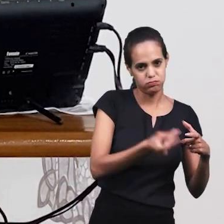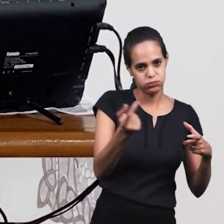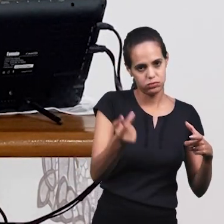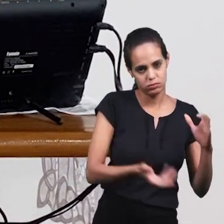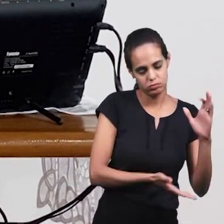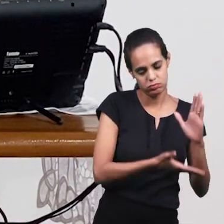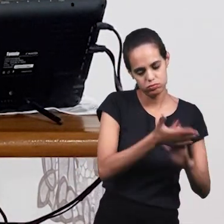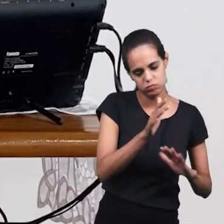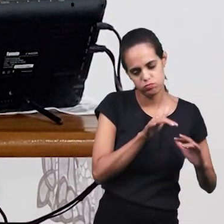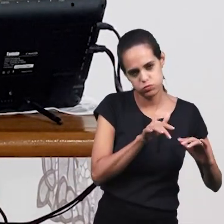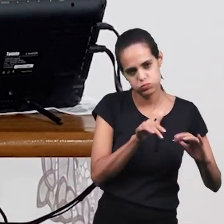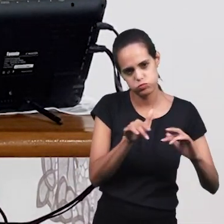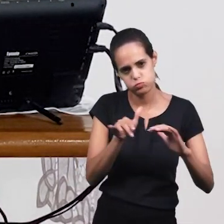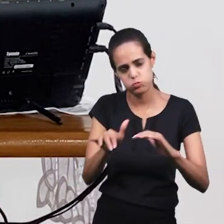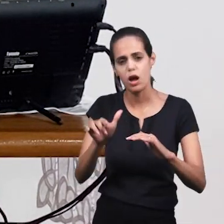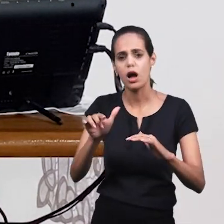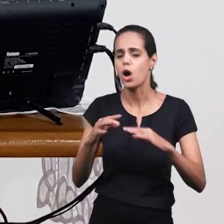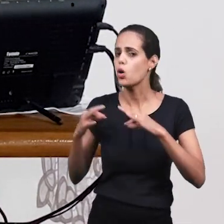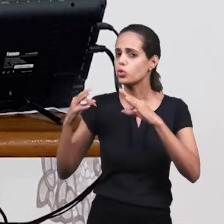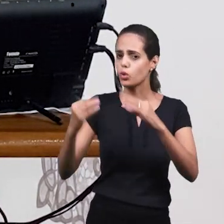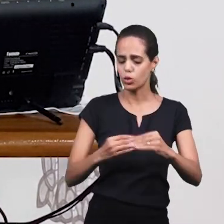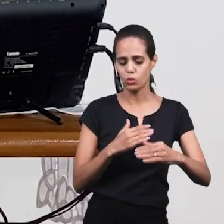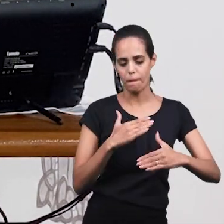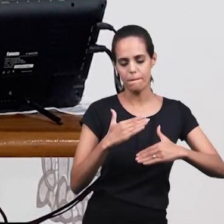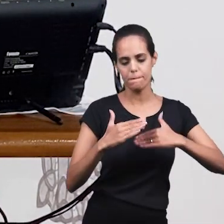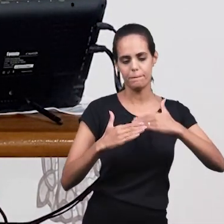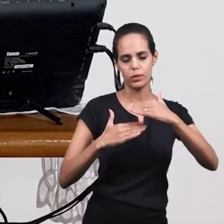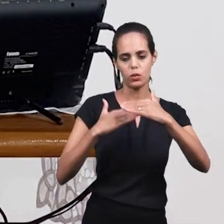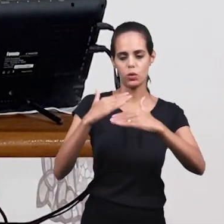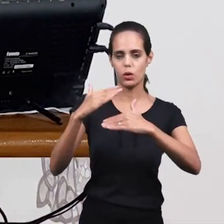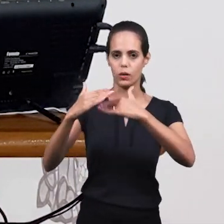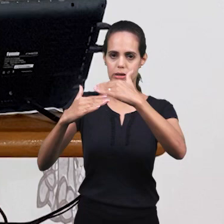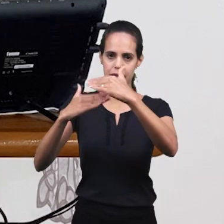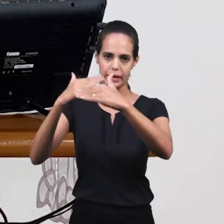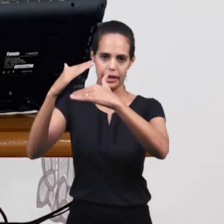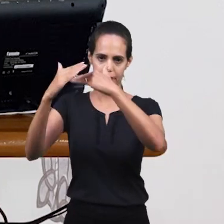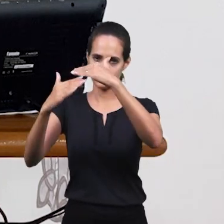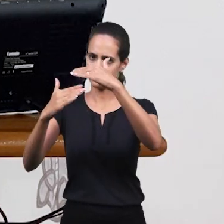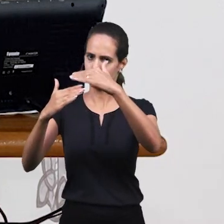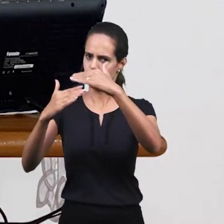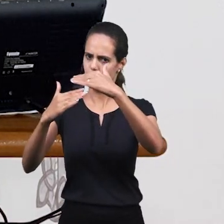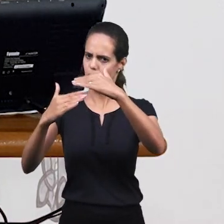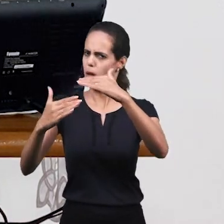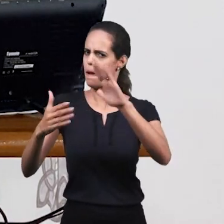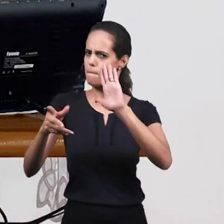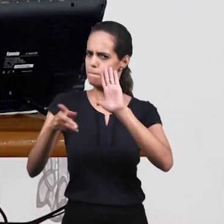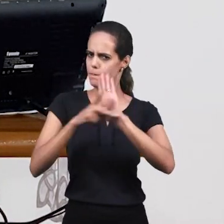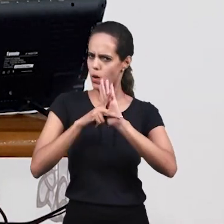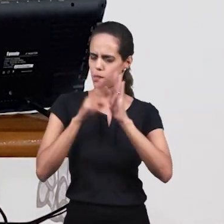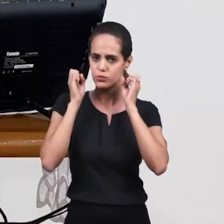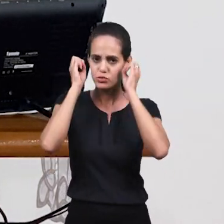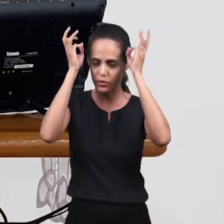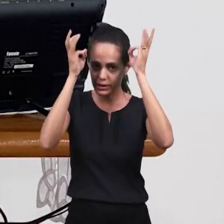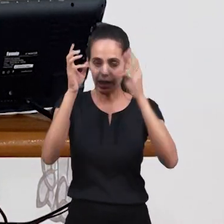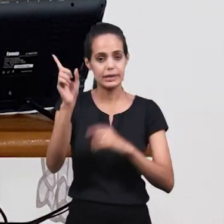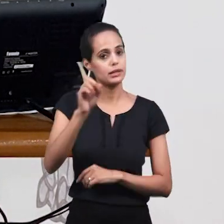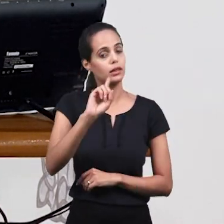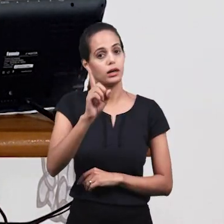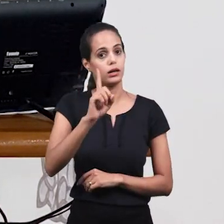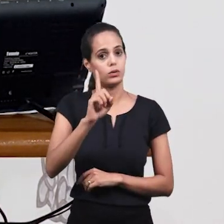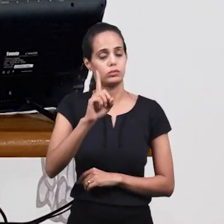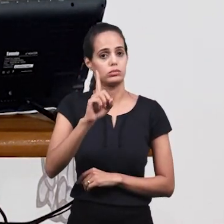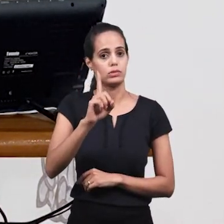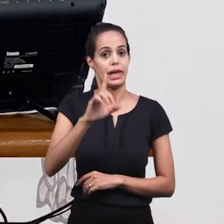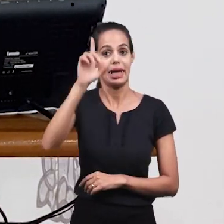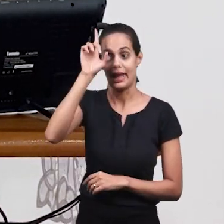Moïse, mais elles sont venues du propre Dieu qui était parmi eux. Par la parole